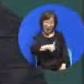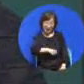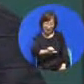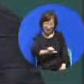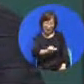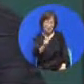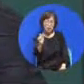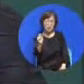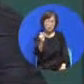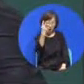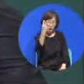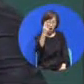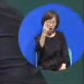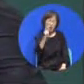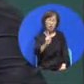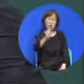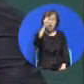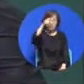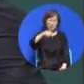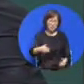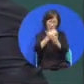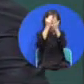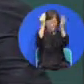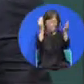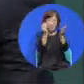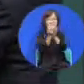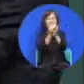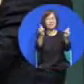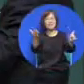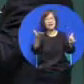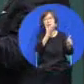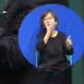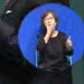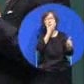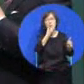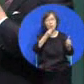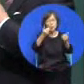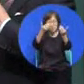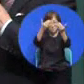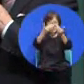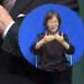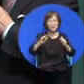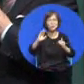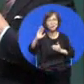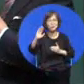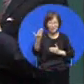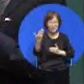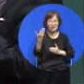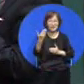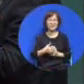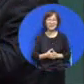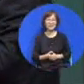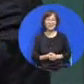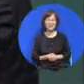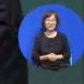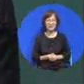복을 받게 될 것이라. And through your offspring, all nations on earth will be blessed. 이거 전달해야 되는 겁니다. We must relay